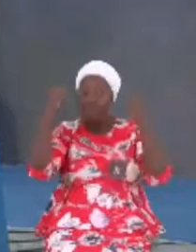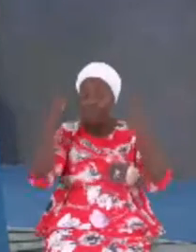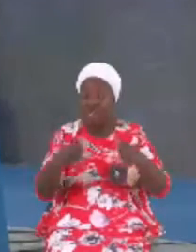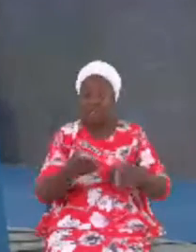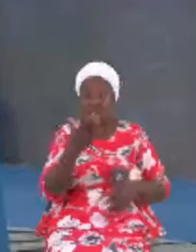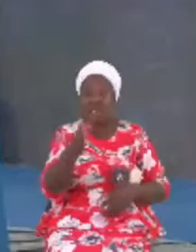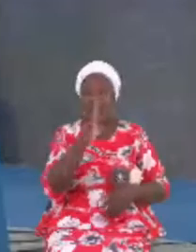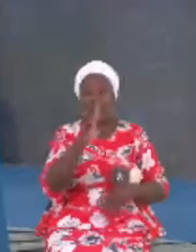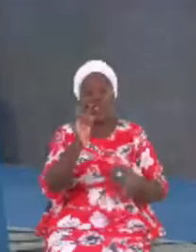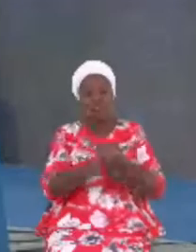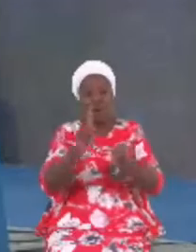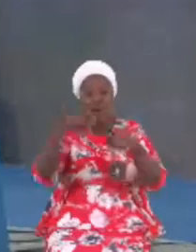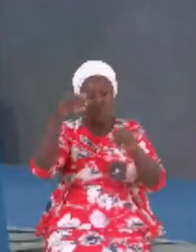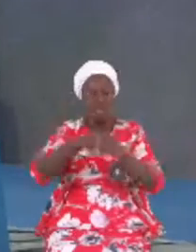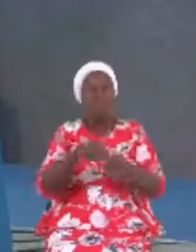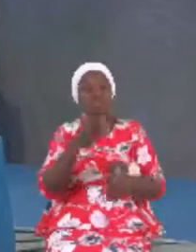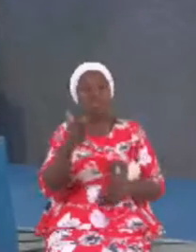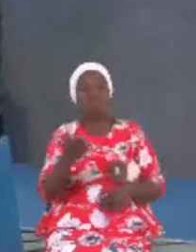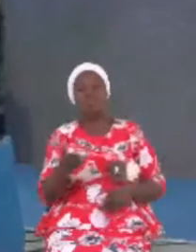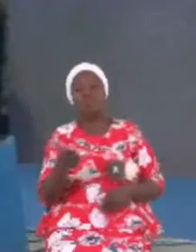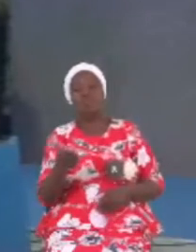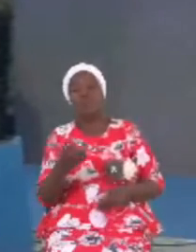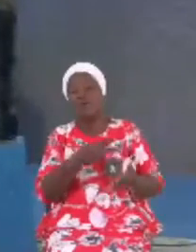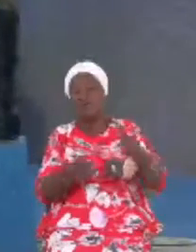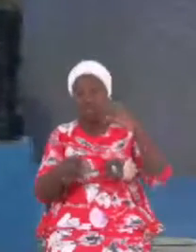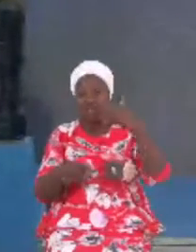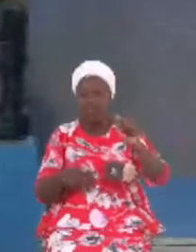beaucoup qui entrent par là.